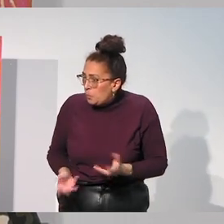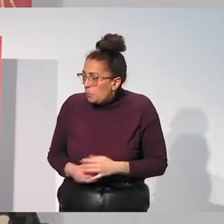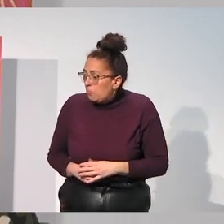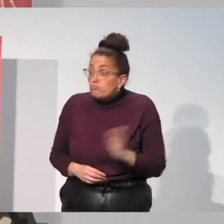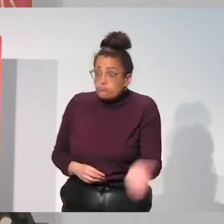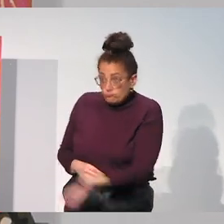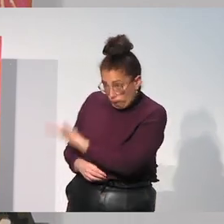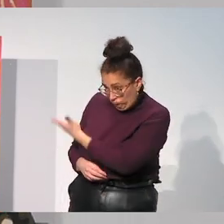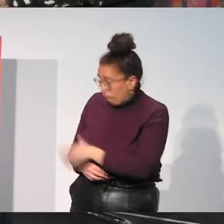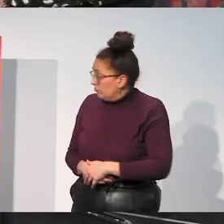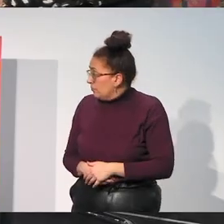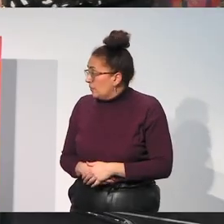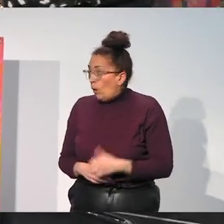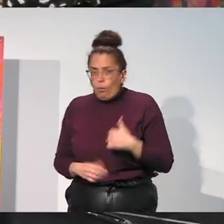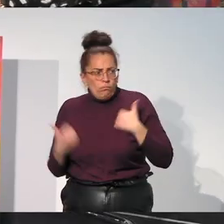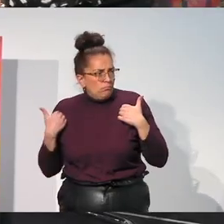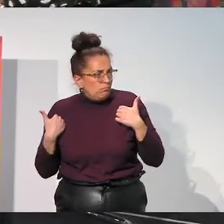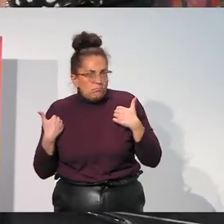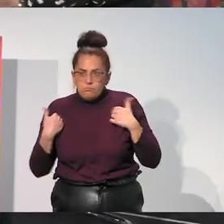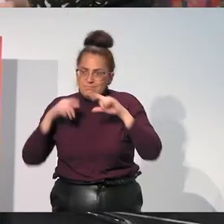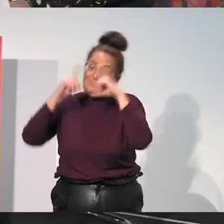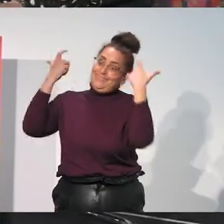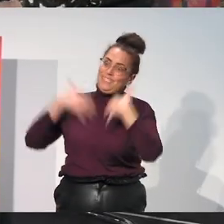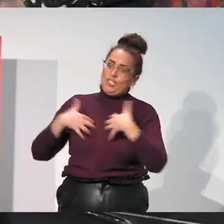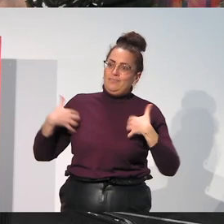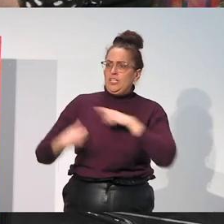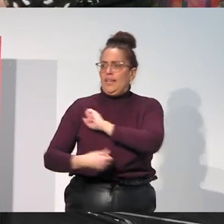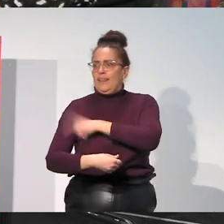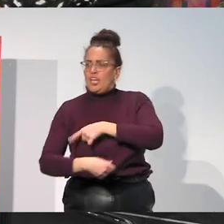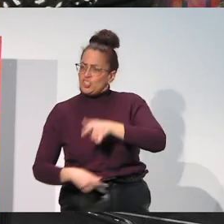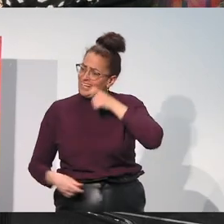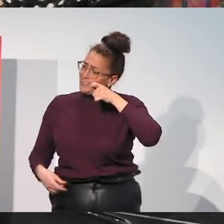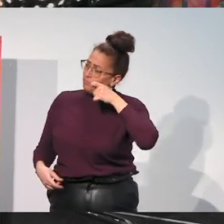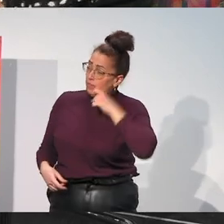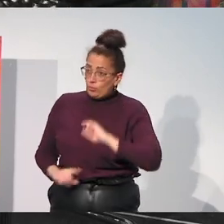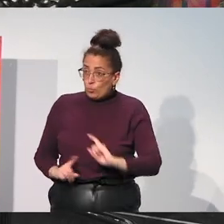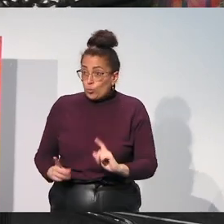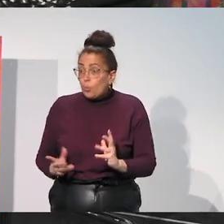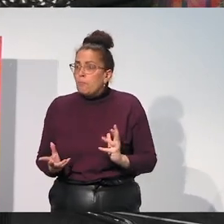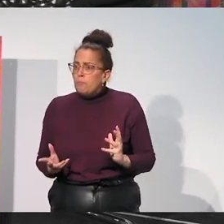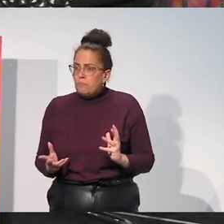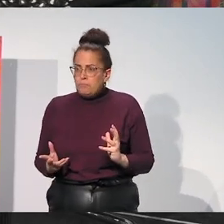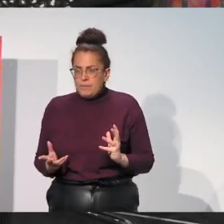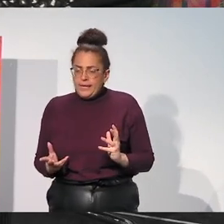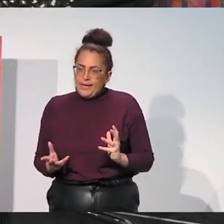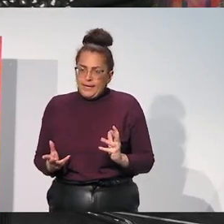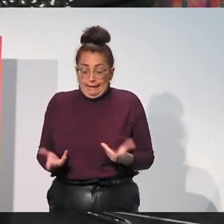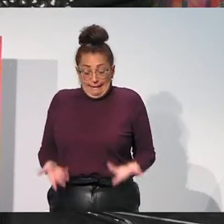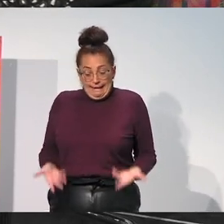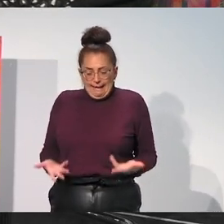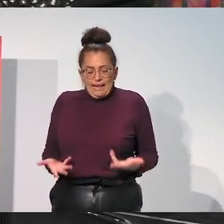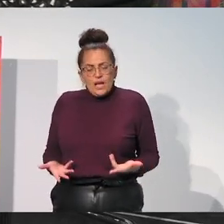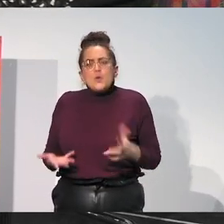Alors moi je ne suis pas scientifique, je ne suis pas spécialiste des énergies, mais je sais que c'est quelque chose encore difficile à